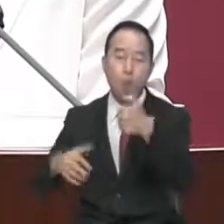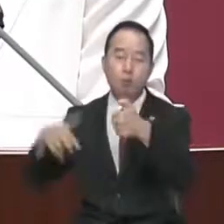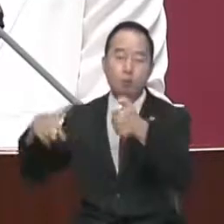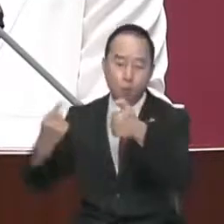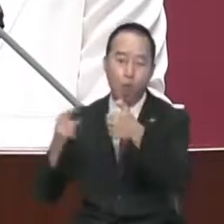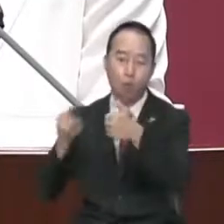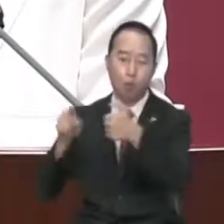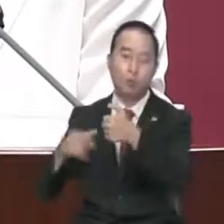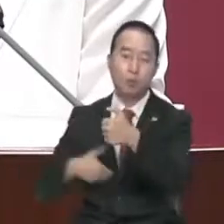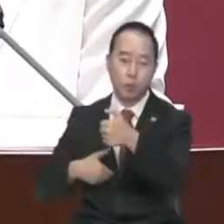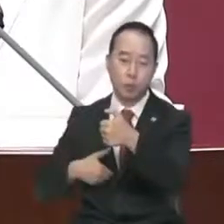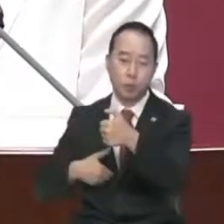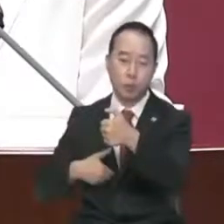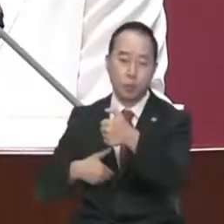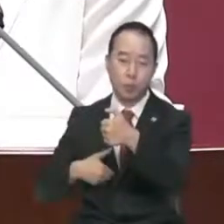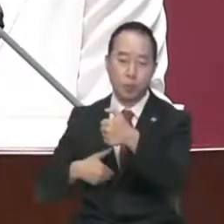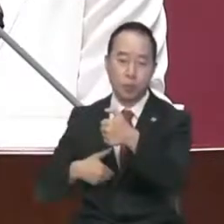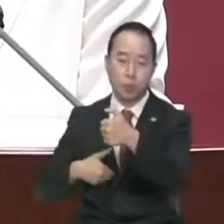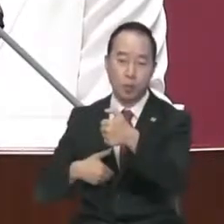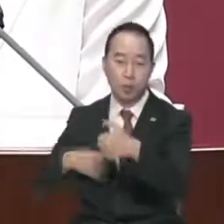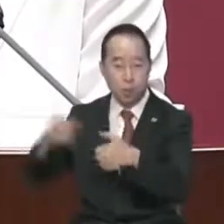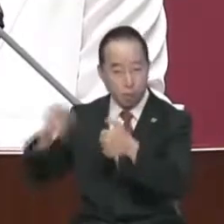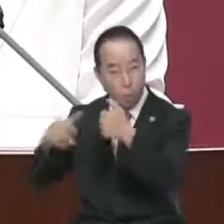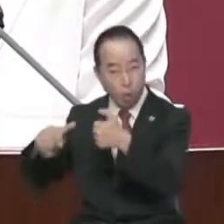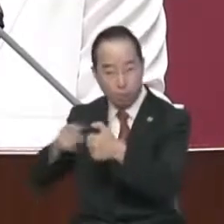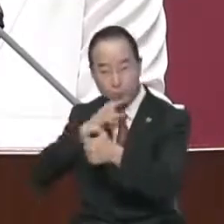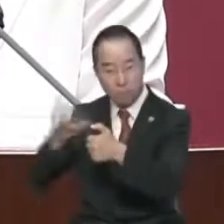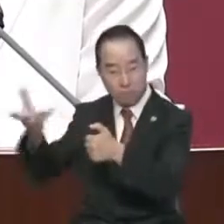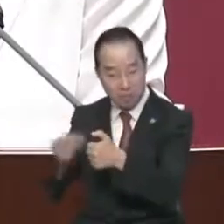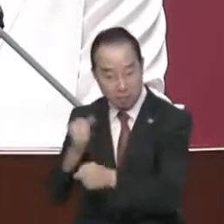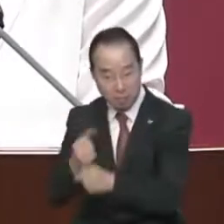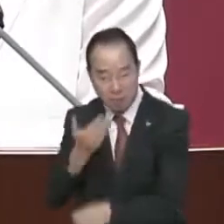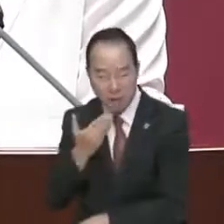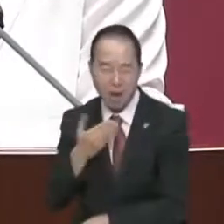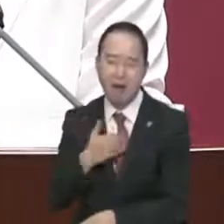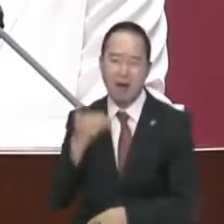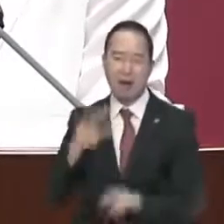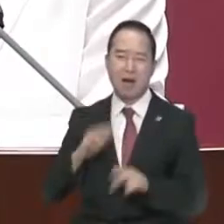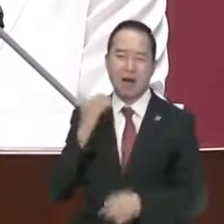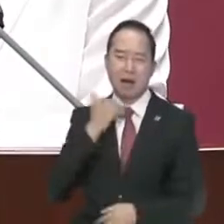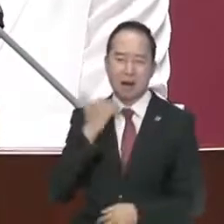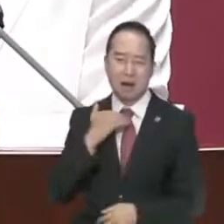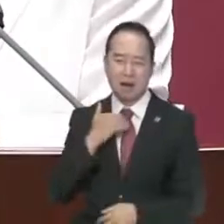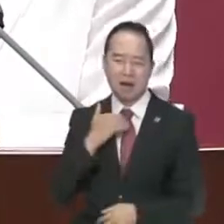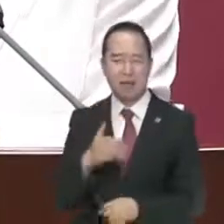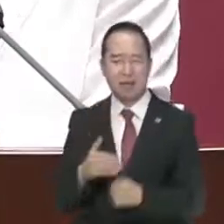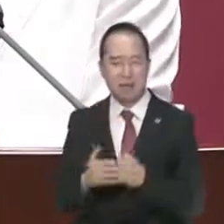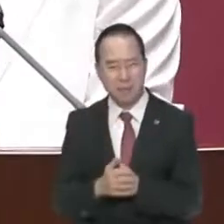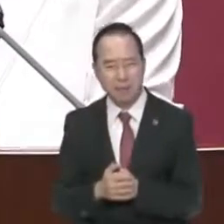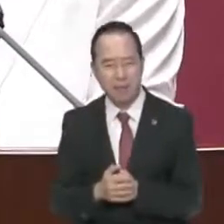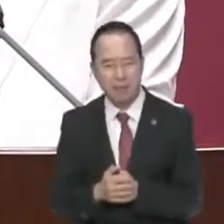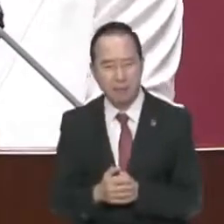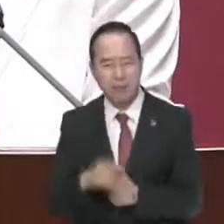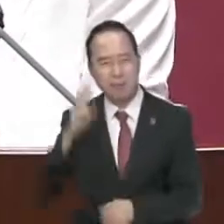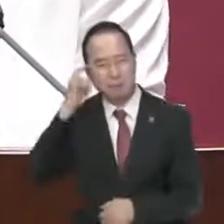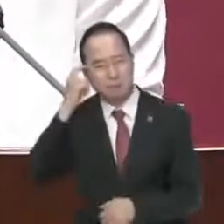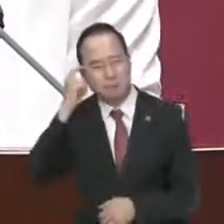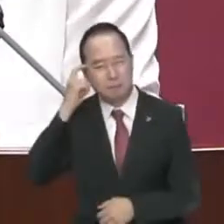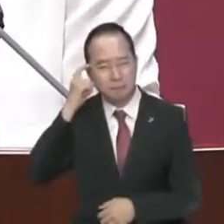그런데 50조 원을 또 빚을 낼 수는 없는 것이죠. 현재. 그러니까 그런 점도 감안을